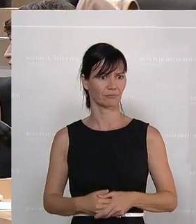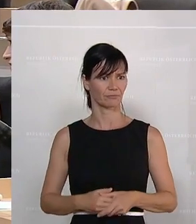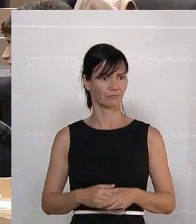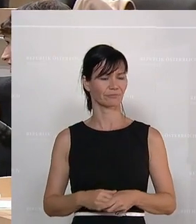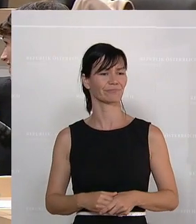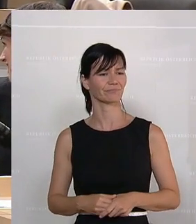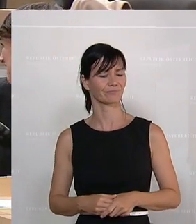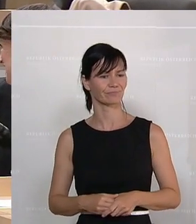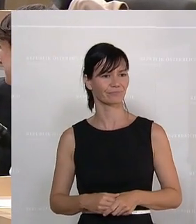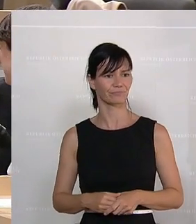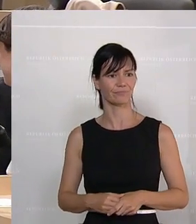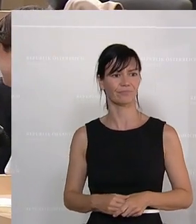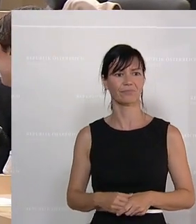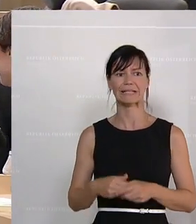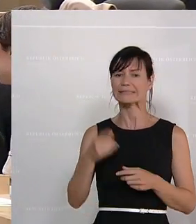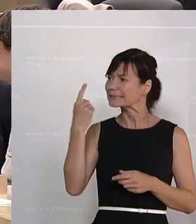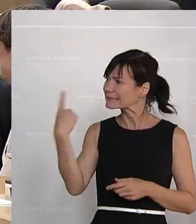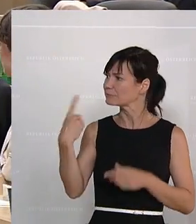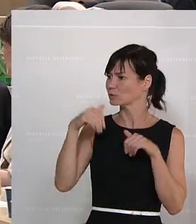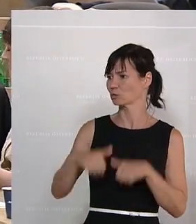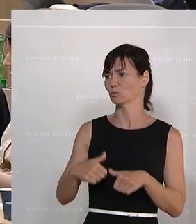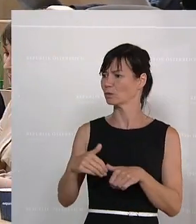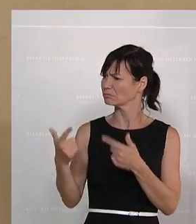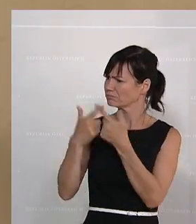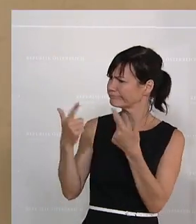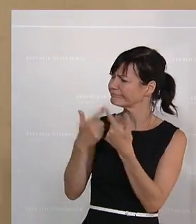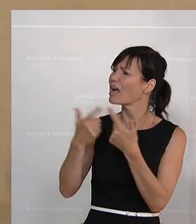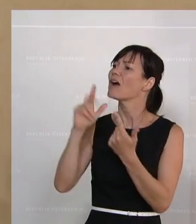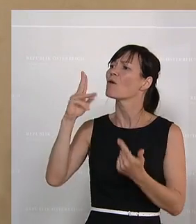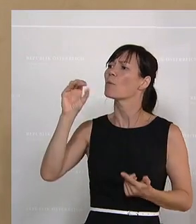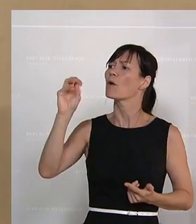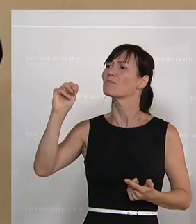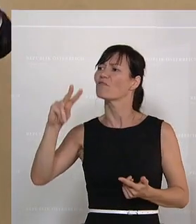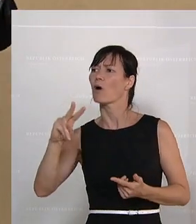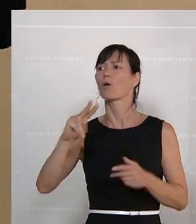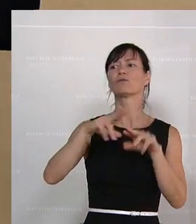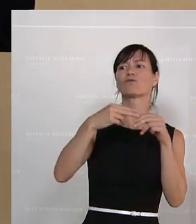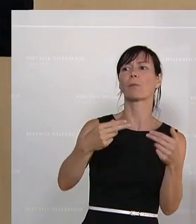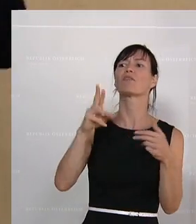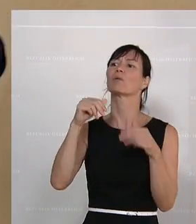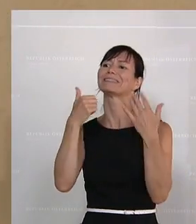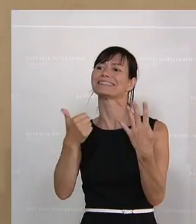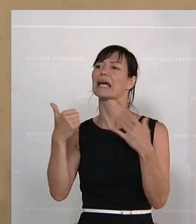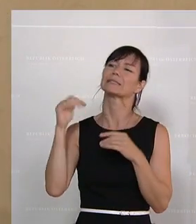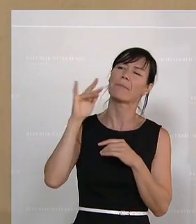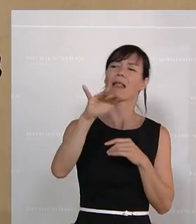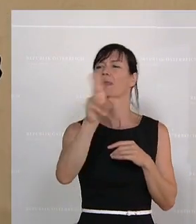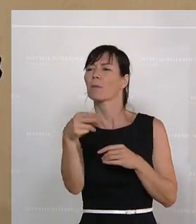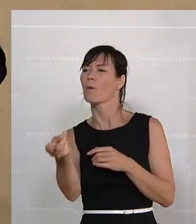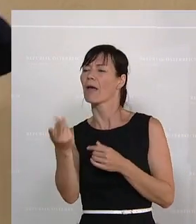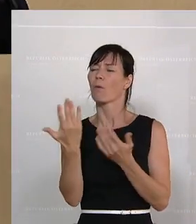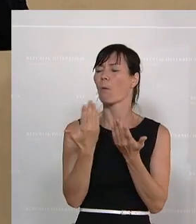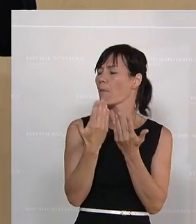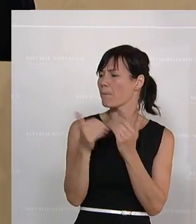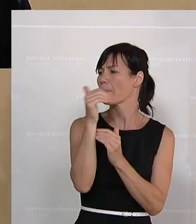sie müssen erklären wieso verbund und omv 6 milliarden euro mehr gewinn machen und wir sagen auch wir wollen da vom nicht haben weil